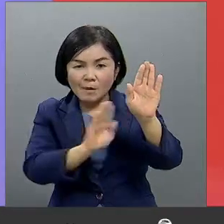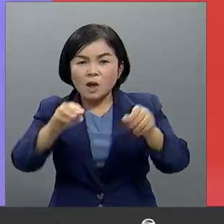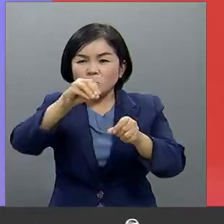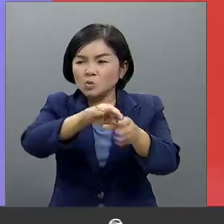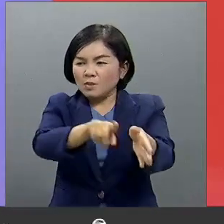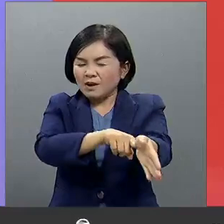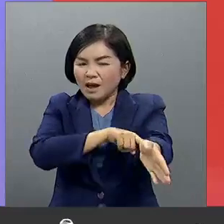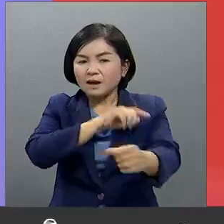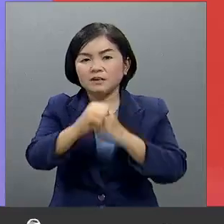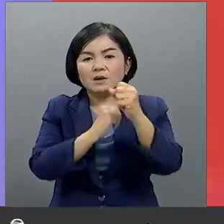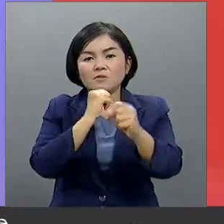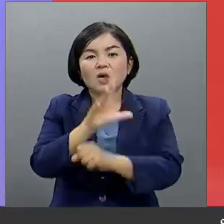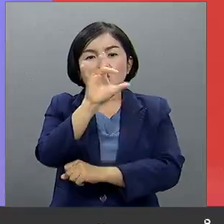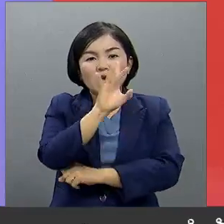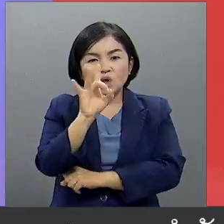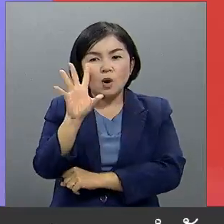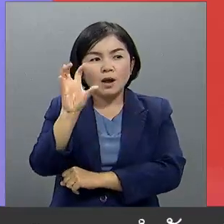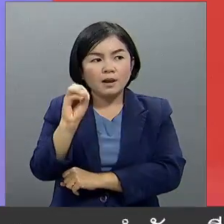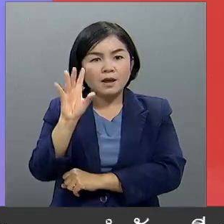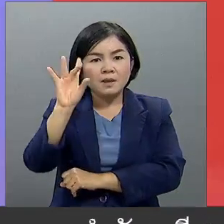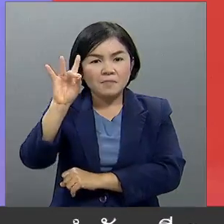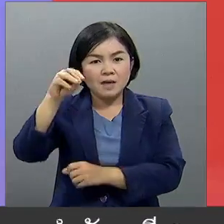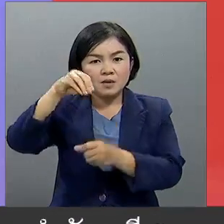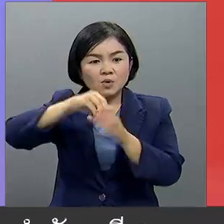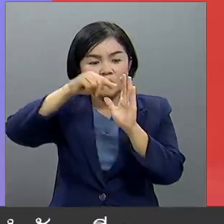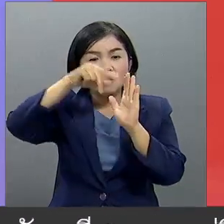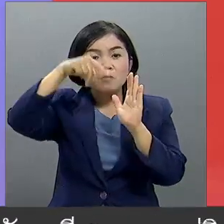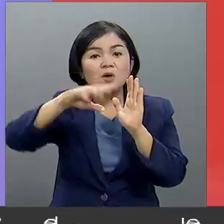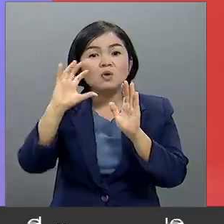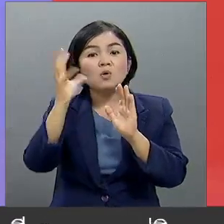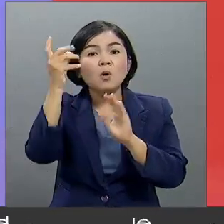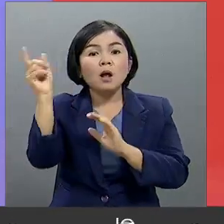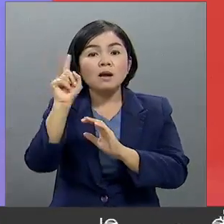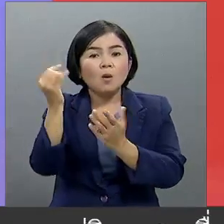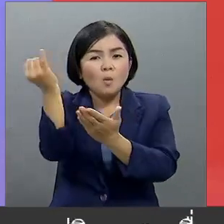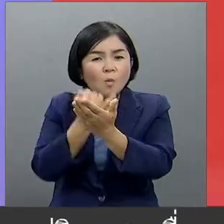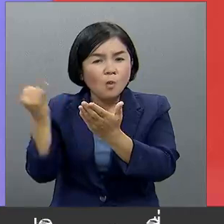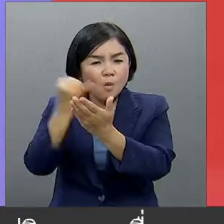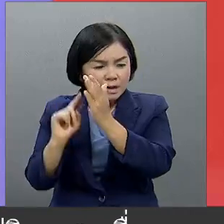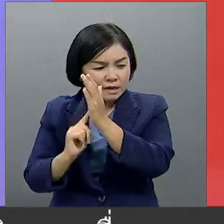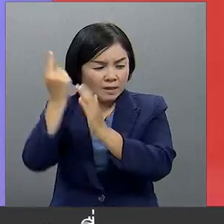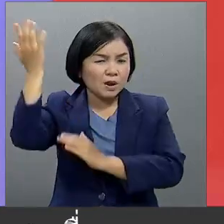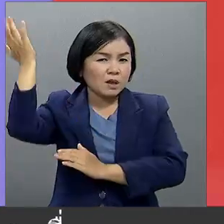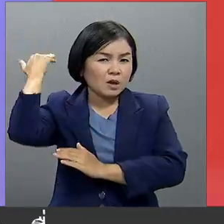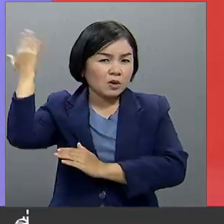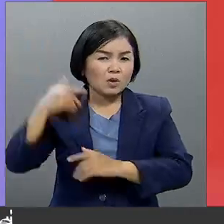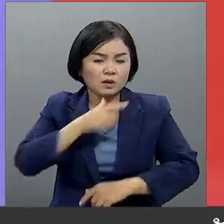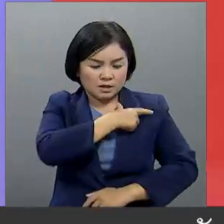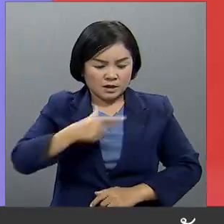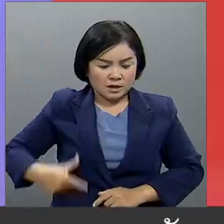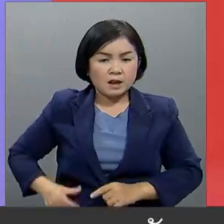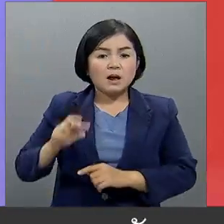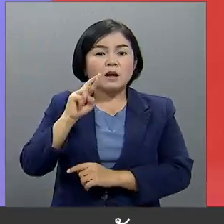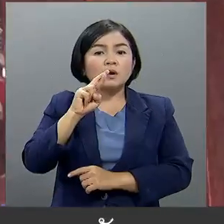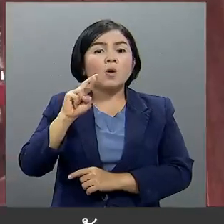ที่วัดไผ่ขอน้ำจังหวัดพิษณุโลกนะครับซึ่งวาดขึ้นในรัชสมัยของพระบาทสมเด็จพระจอมเกล้าเจ้าอยู่หัวนะครับงดงามขนาดไหนตามไปชม